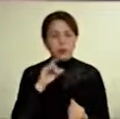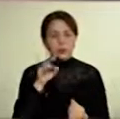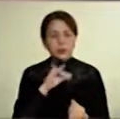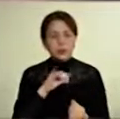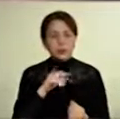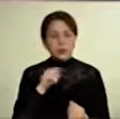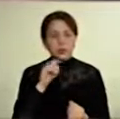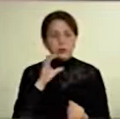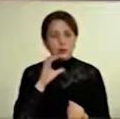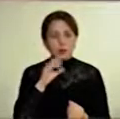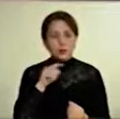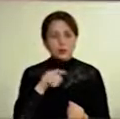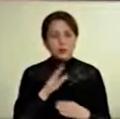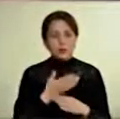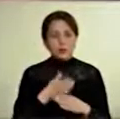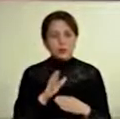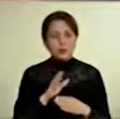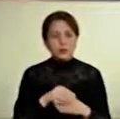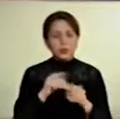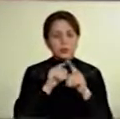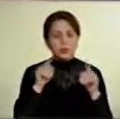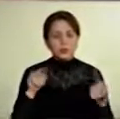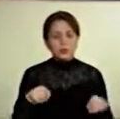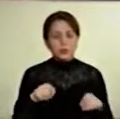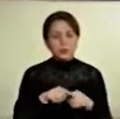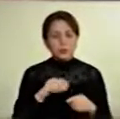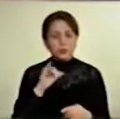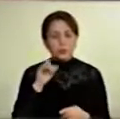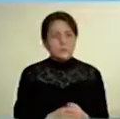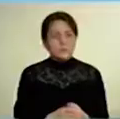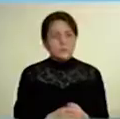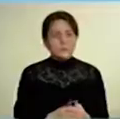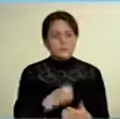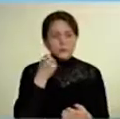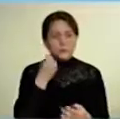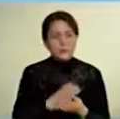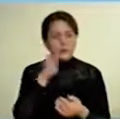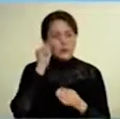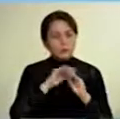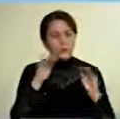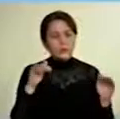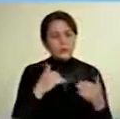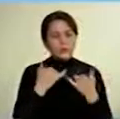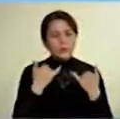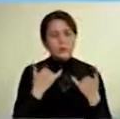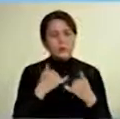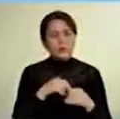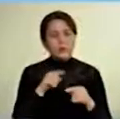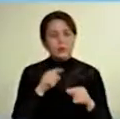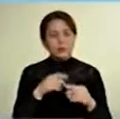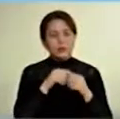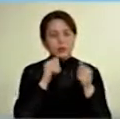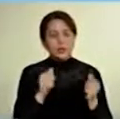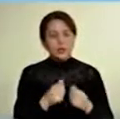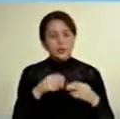esa bo'laklarga bo'lingan to'g'ri to'rtburchaklarimizni yuzi ekan. Aziz o'quvchilar, endi mana bu